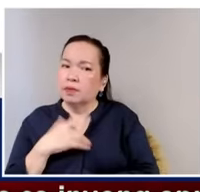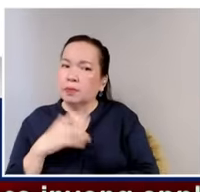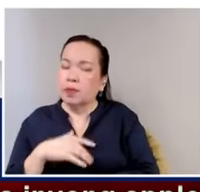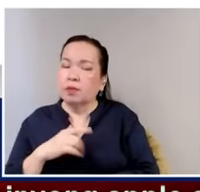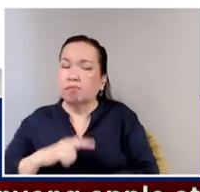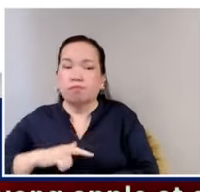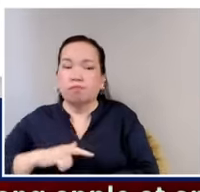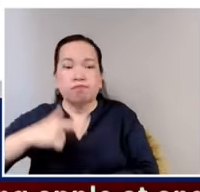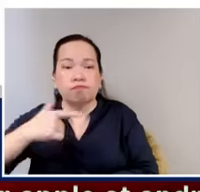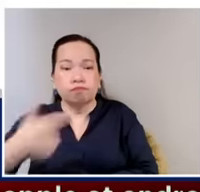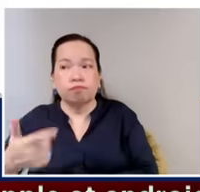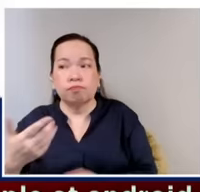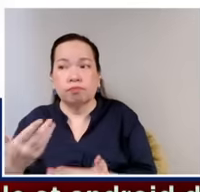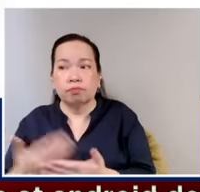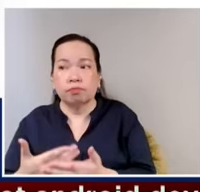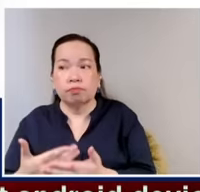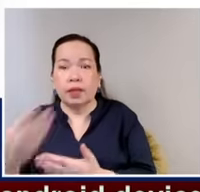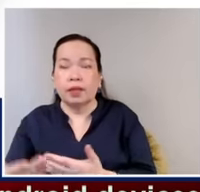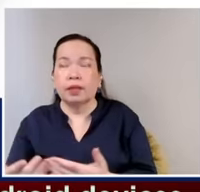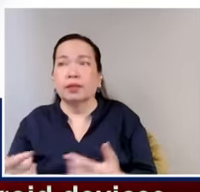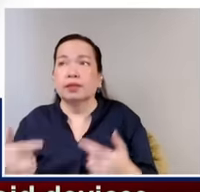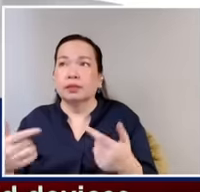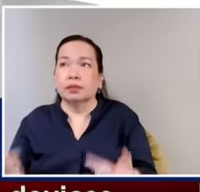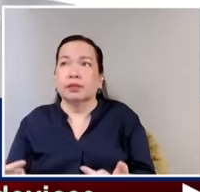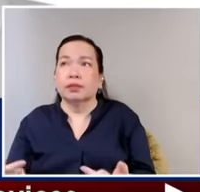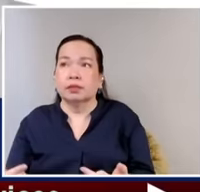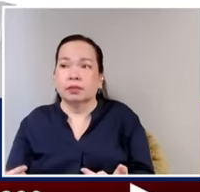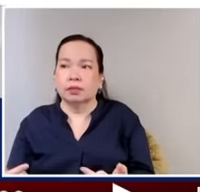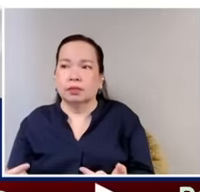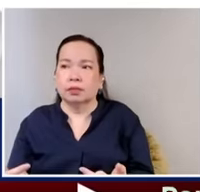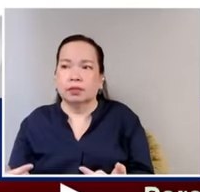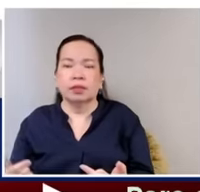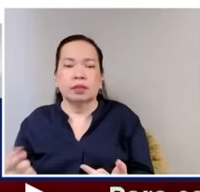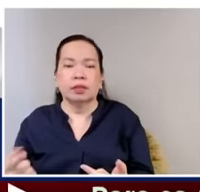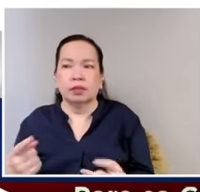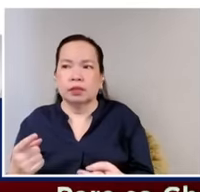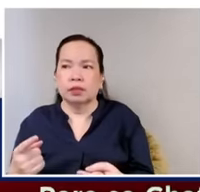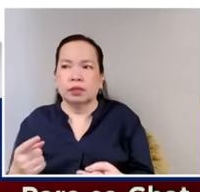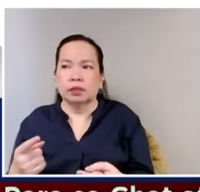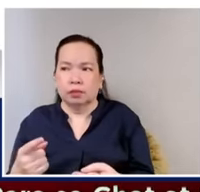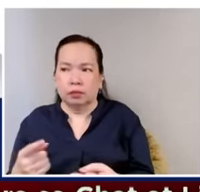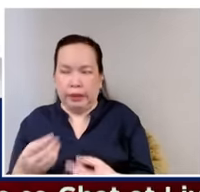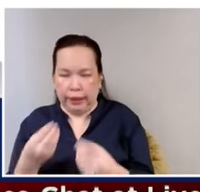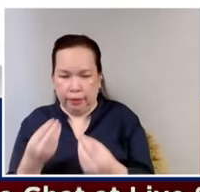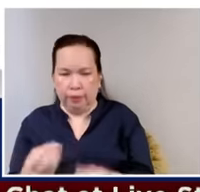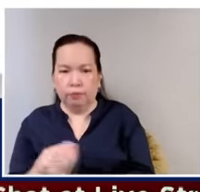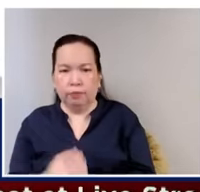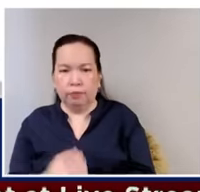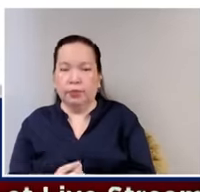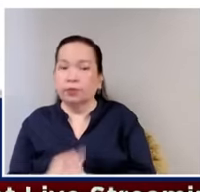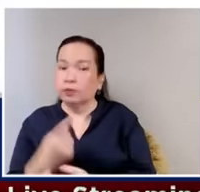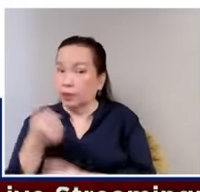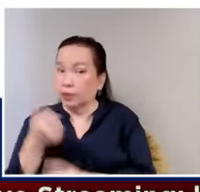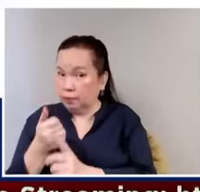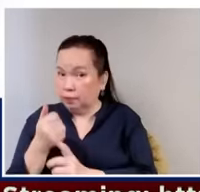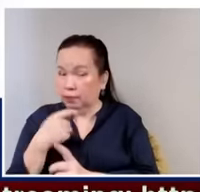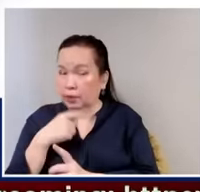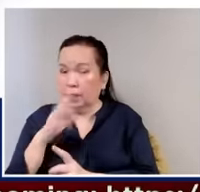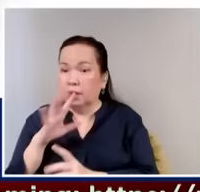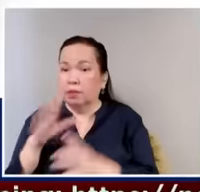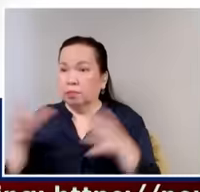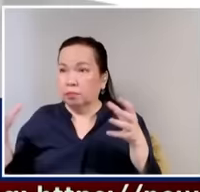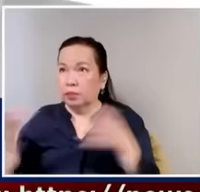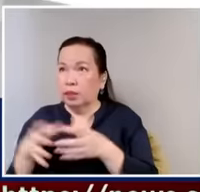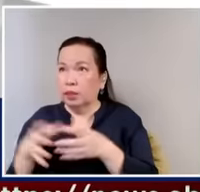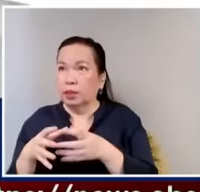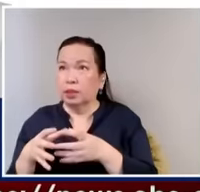next generation ng obra na ganito. Para kay Arnold at sa kanyang mga kasamahang